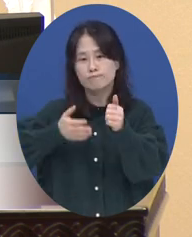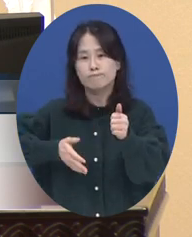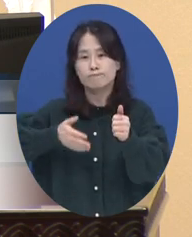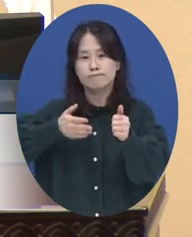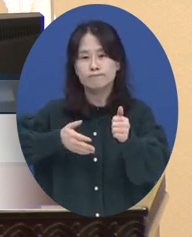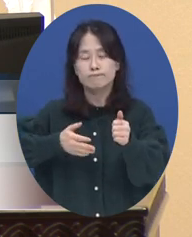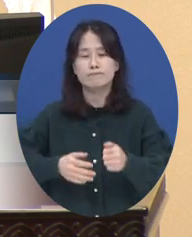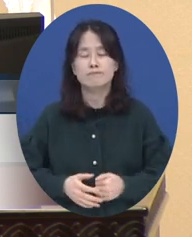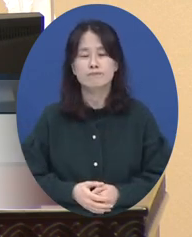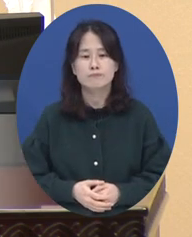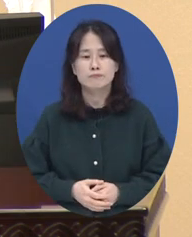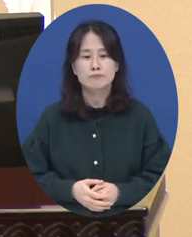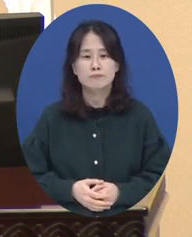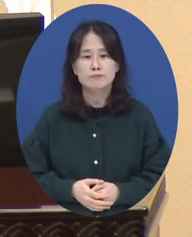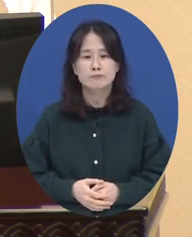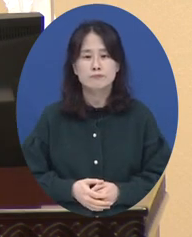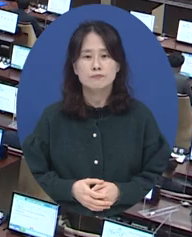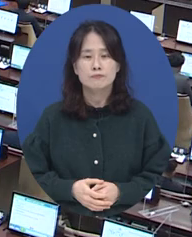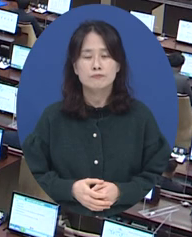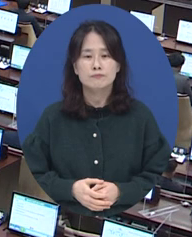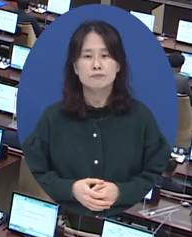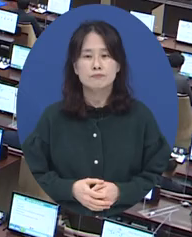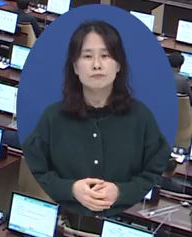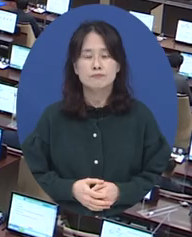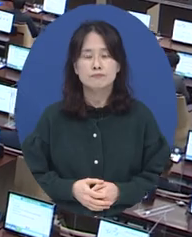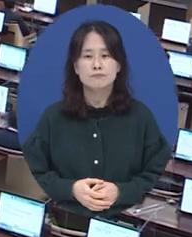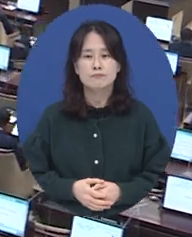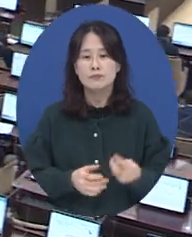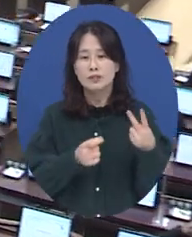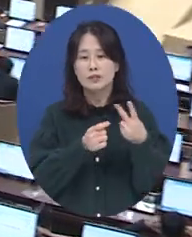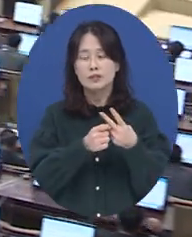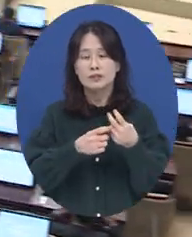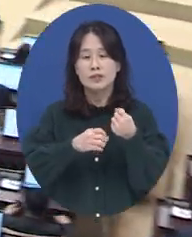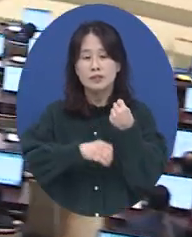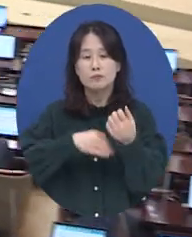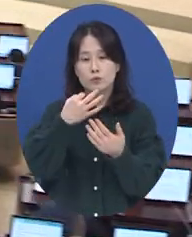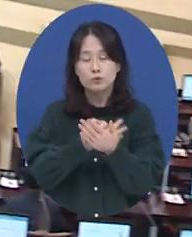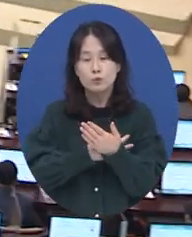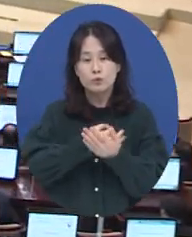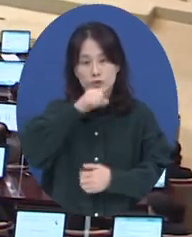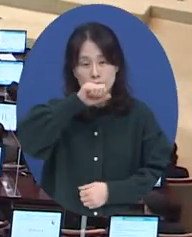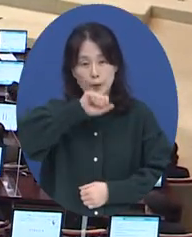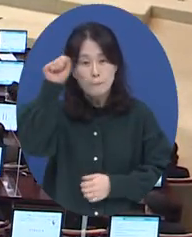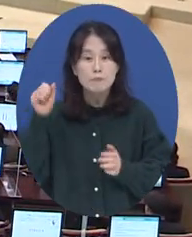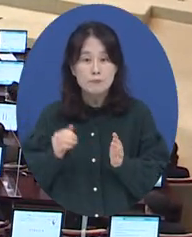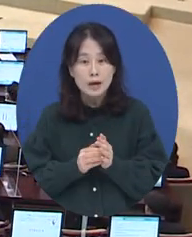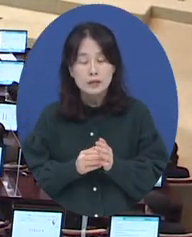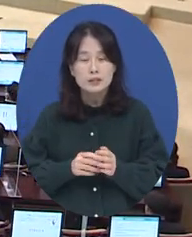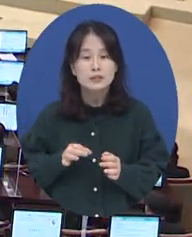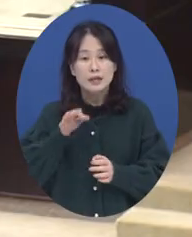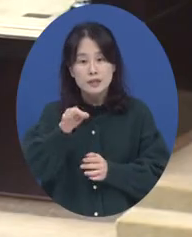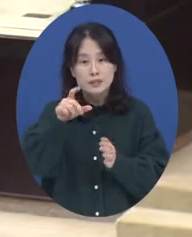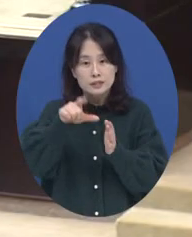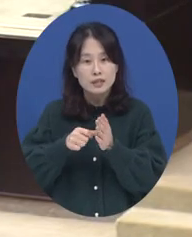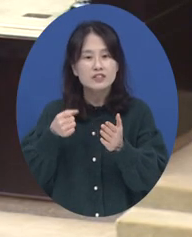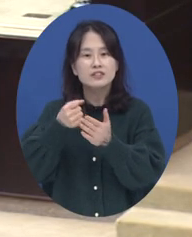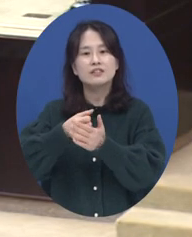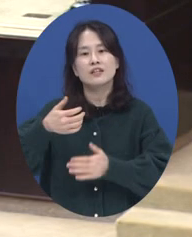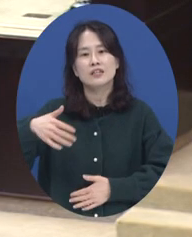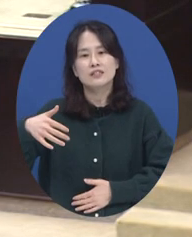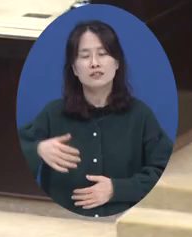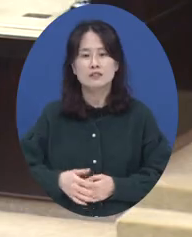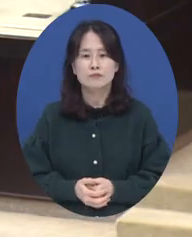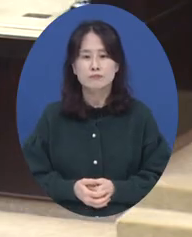노력을 다해 주시기 봐 바랍니다 2차 재나 기본소득 예산은 통과 됐지만 지급 시기는 아직 정해지지 않았습니다